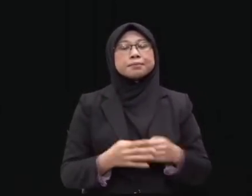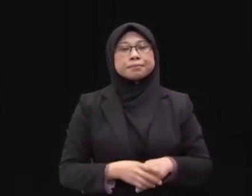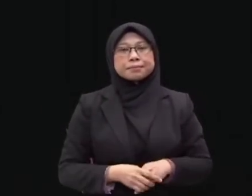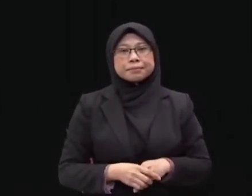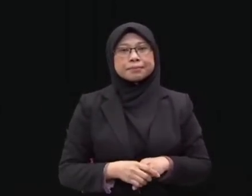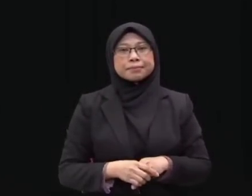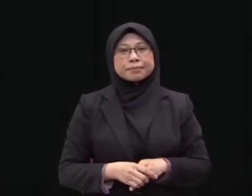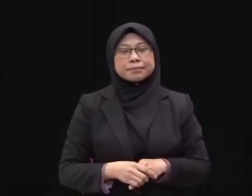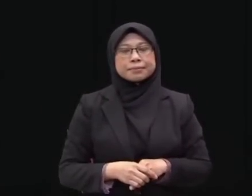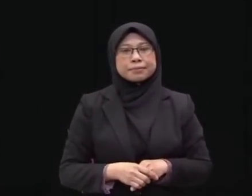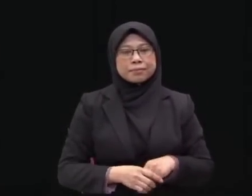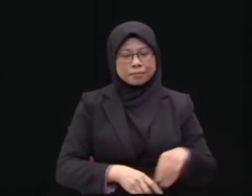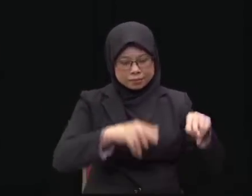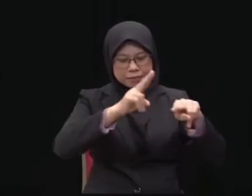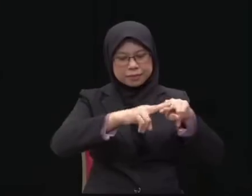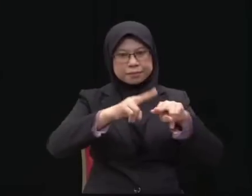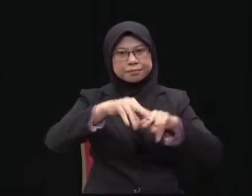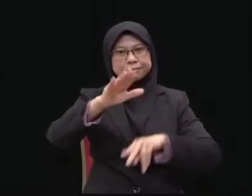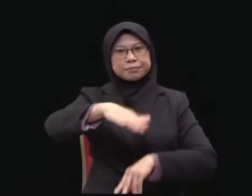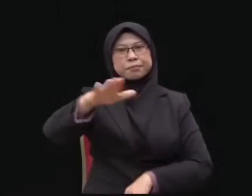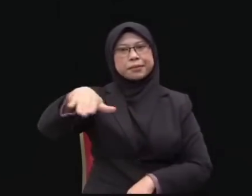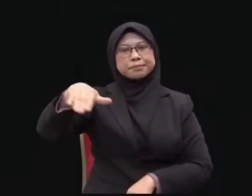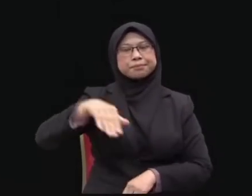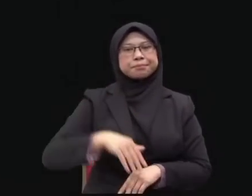Sila duduk dulu.